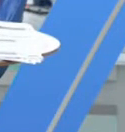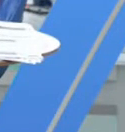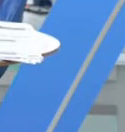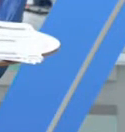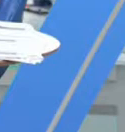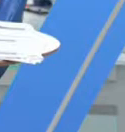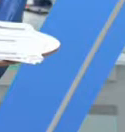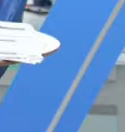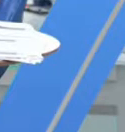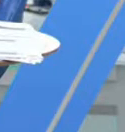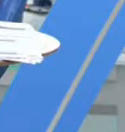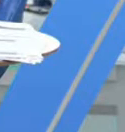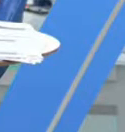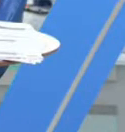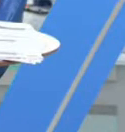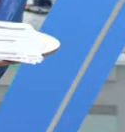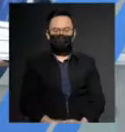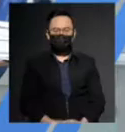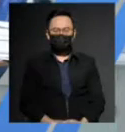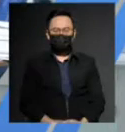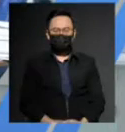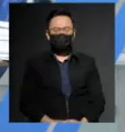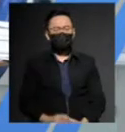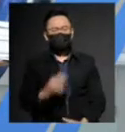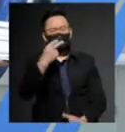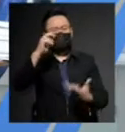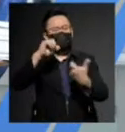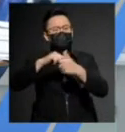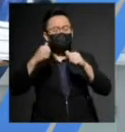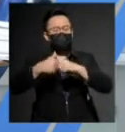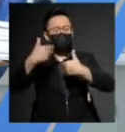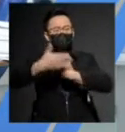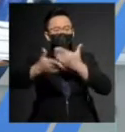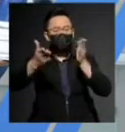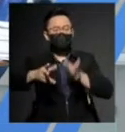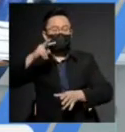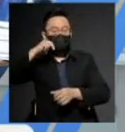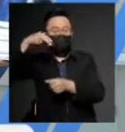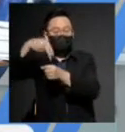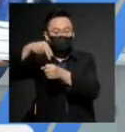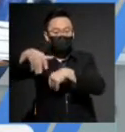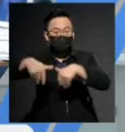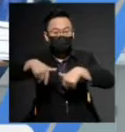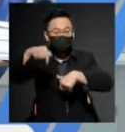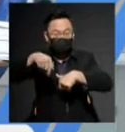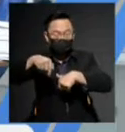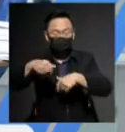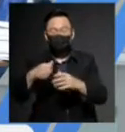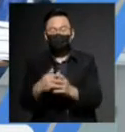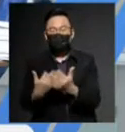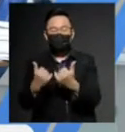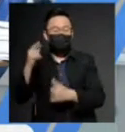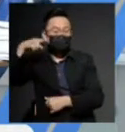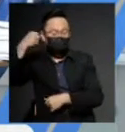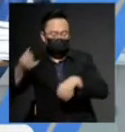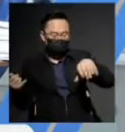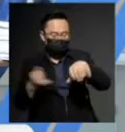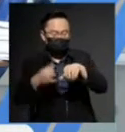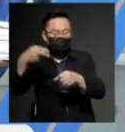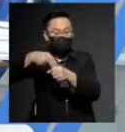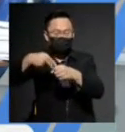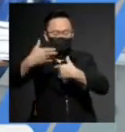ยังมีคนทำแบบนี้ก็คือผู้ชายไปแอบดูผู้หญิงทำธุระอยู่ในห้องน้ำล่าสุดเกิดขึ้นอีกแล้วนะคะผู้หญิงคนนี้เขาเข้าห้องน้